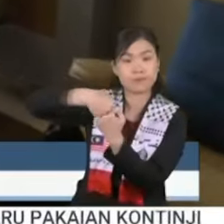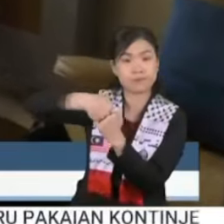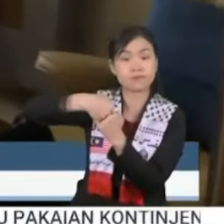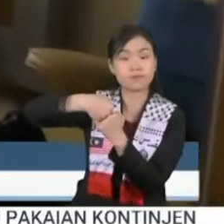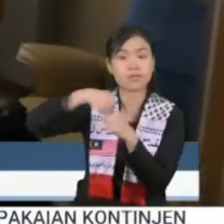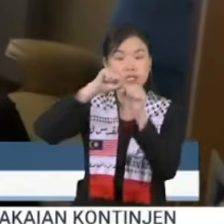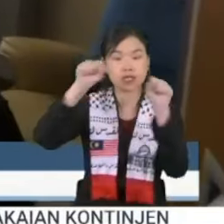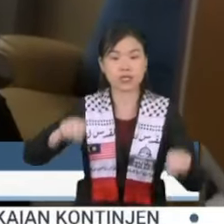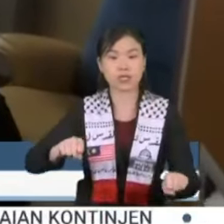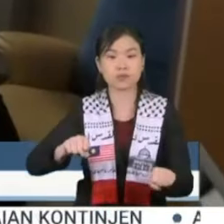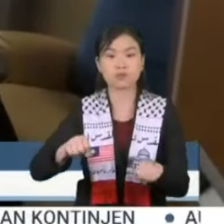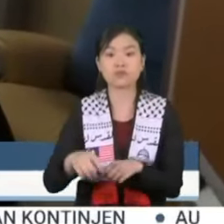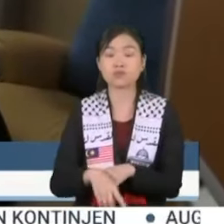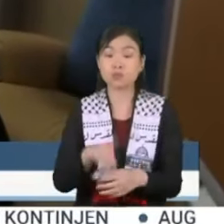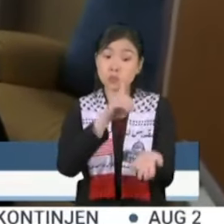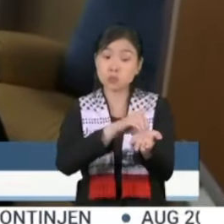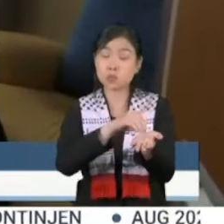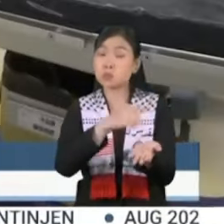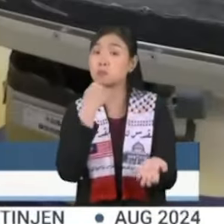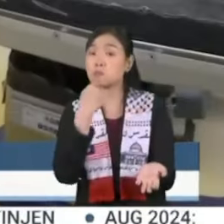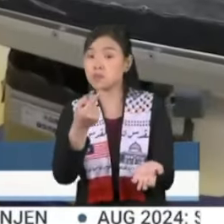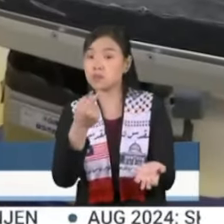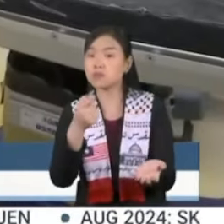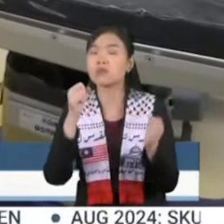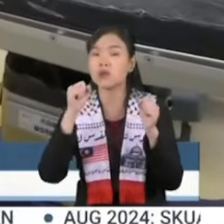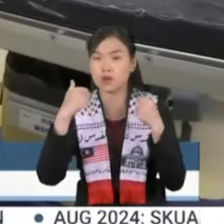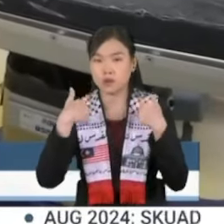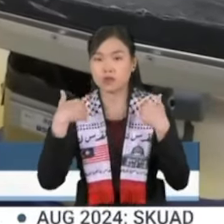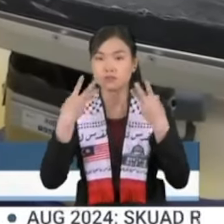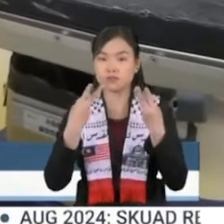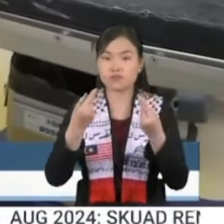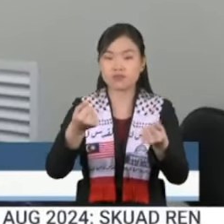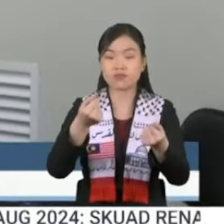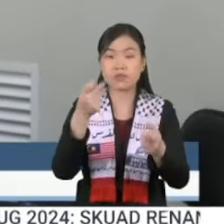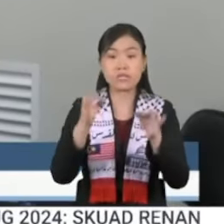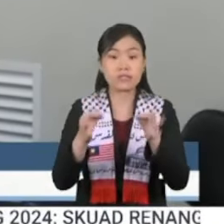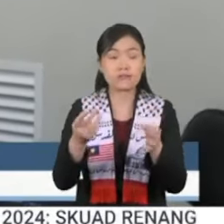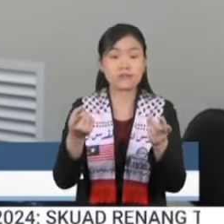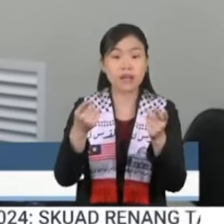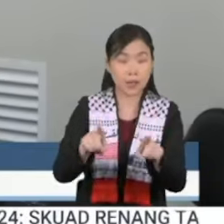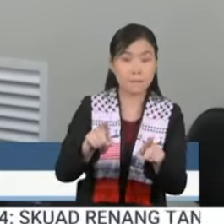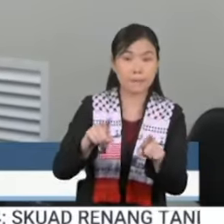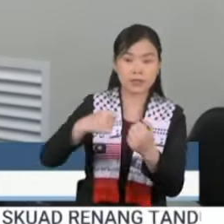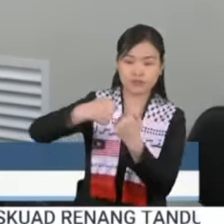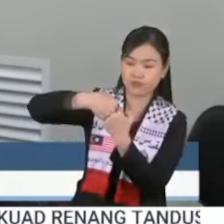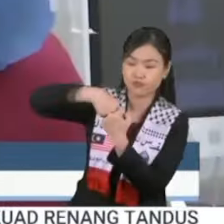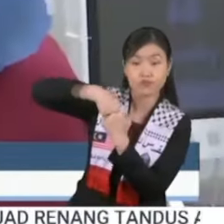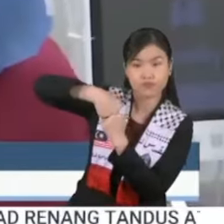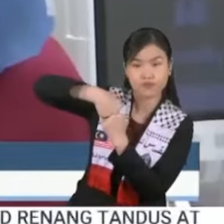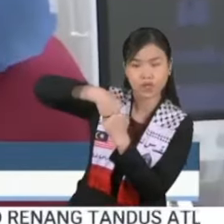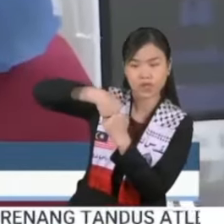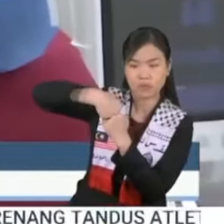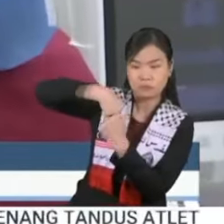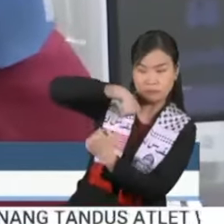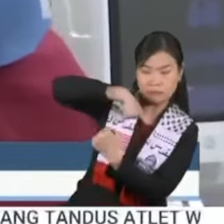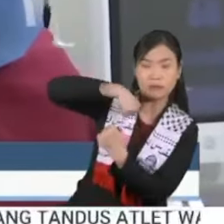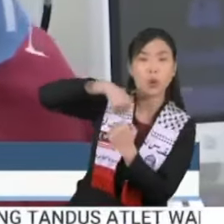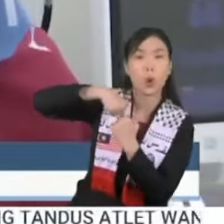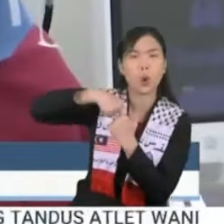berkata, penggunaan prosedur tersebut memberi penyelesaian kepada berlakunya sendi lutut terkehel atau